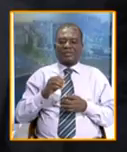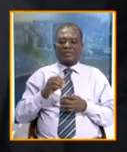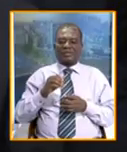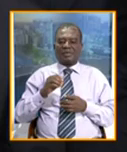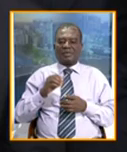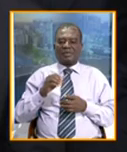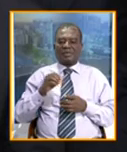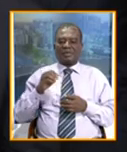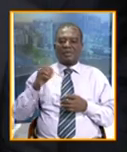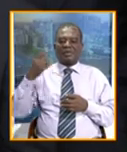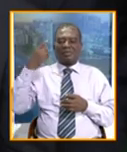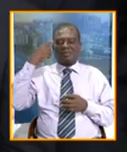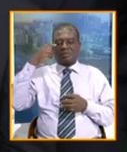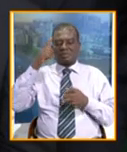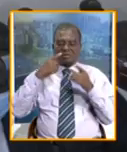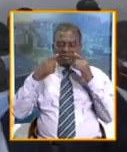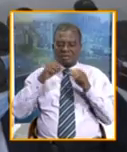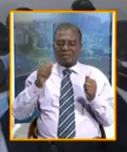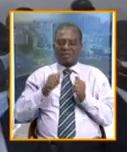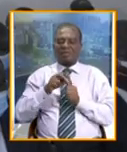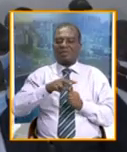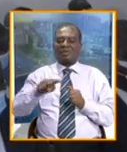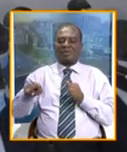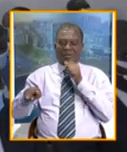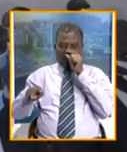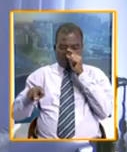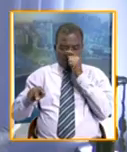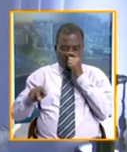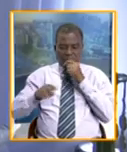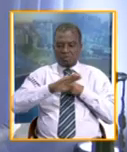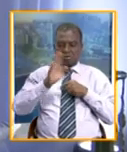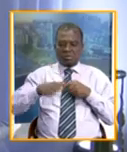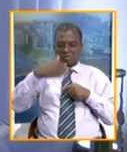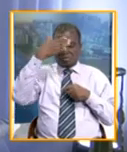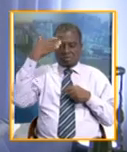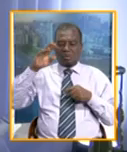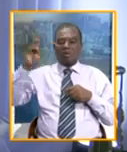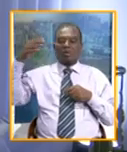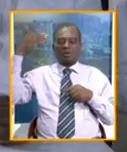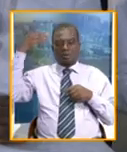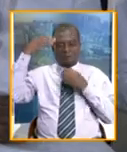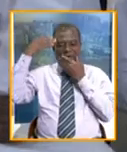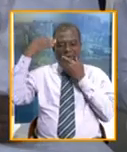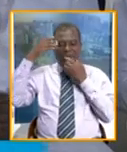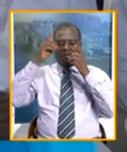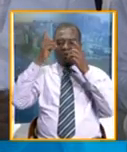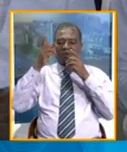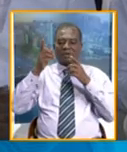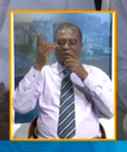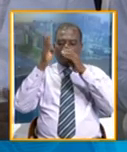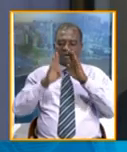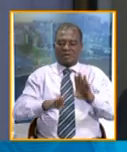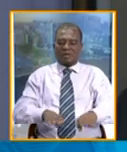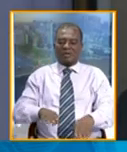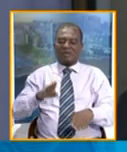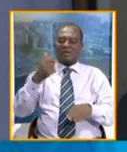inextinguible que nul ne pourra jamais oublier. Le Premier ministre Ahmed Bakayoko, décédé le 10 mars